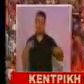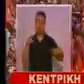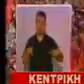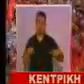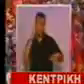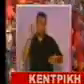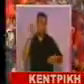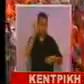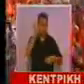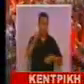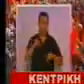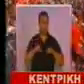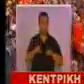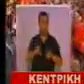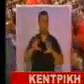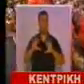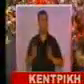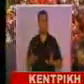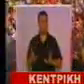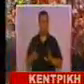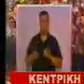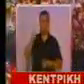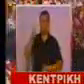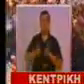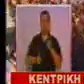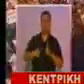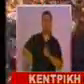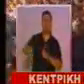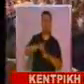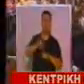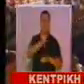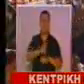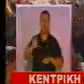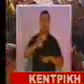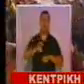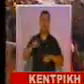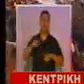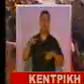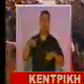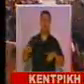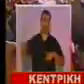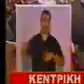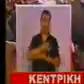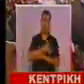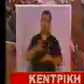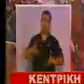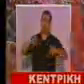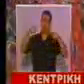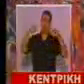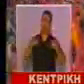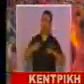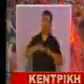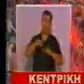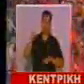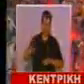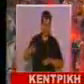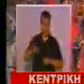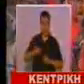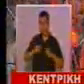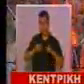στοχεύοντας ταυτόχρονα στον ανταγωνισμό των ευρωπαϊκών καπιταλιστικών κολοσσών. Δεύτερο